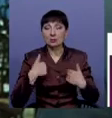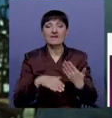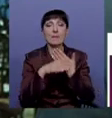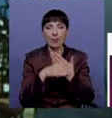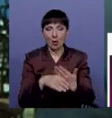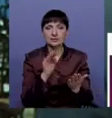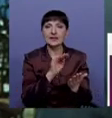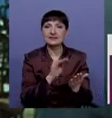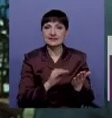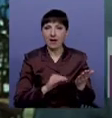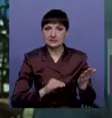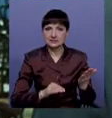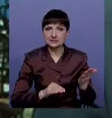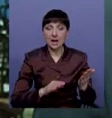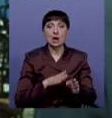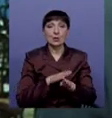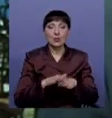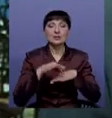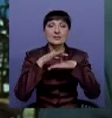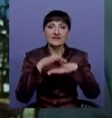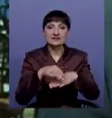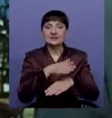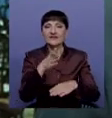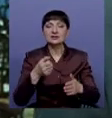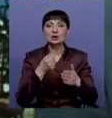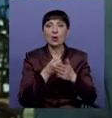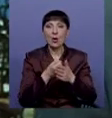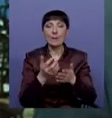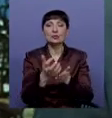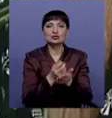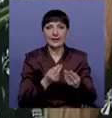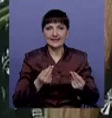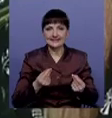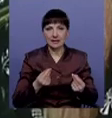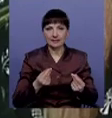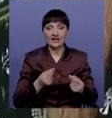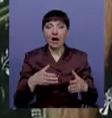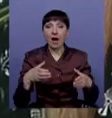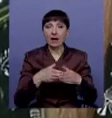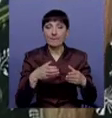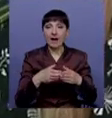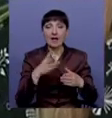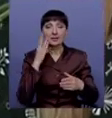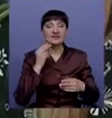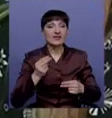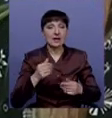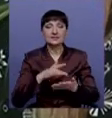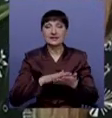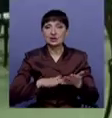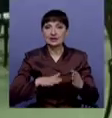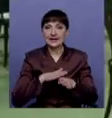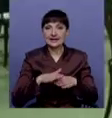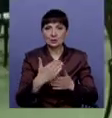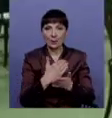поможем составить и полностью сопроводим вас до получения грантов. А вот компания «Алматы Финанс» продолжает